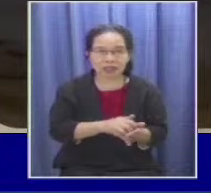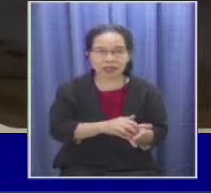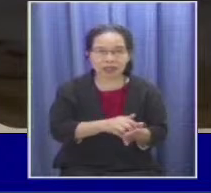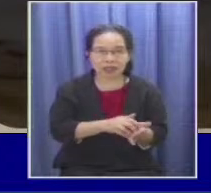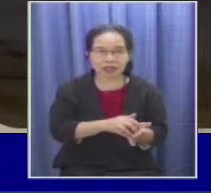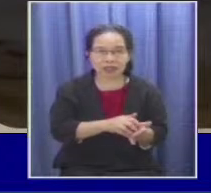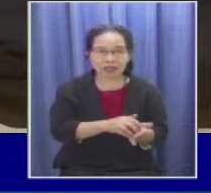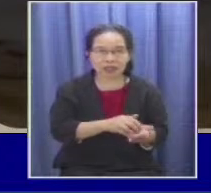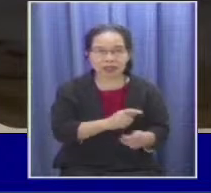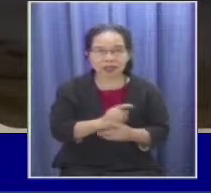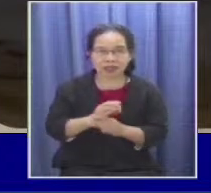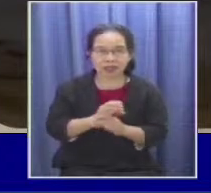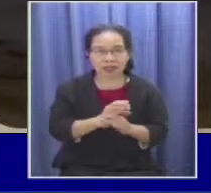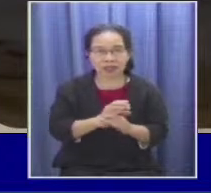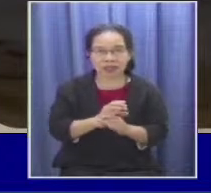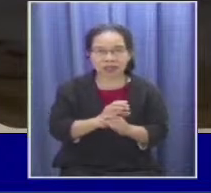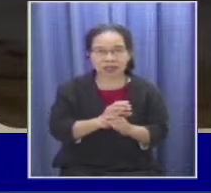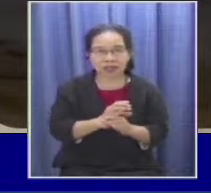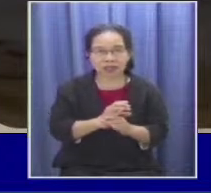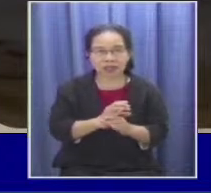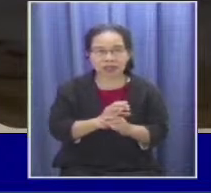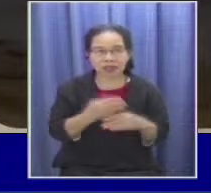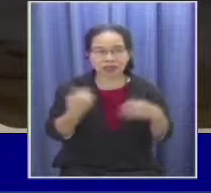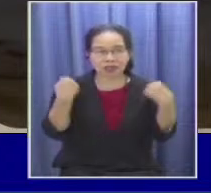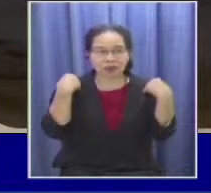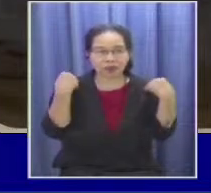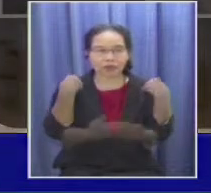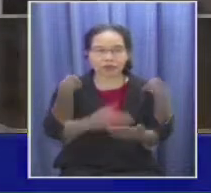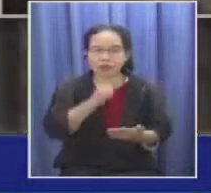na munni woni